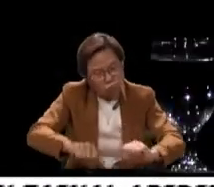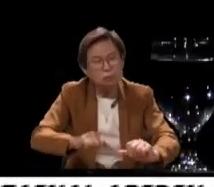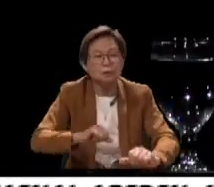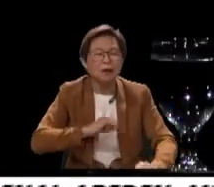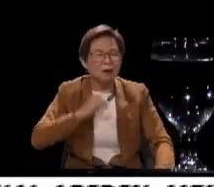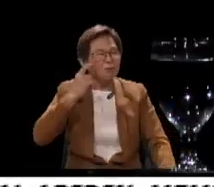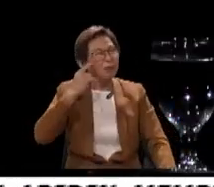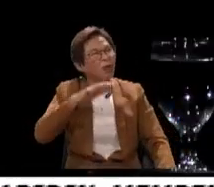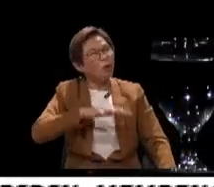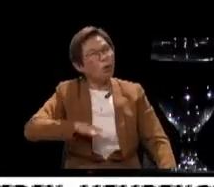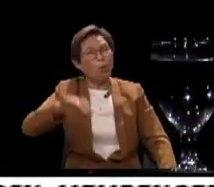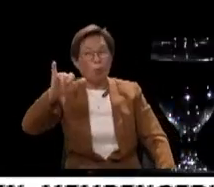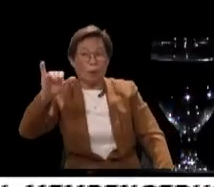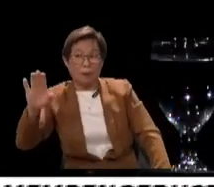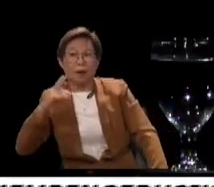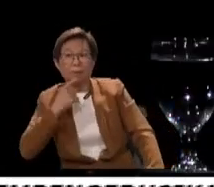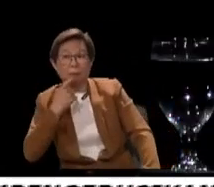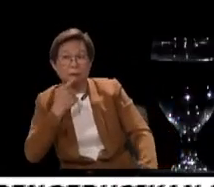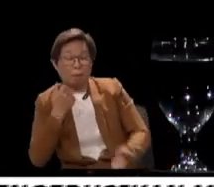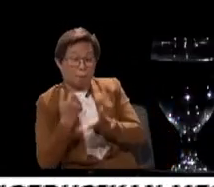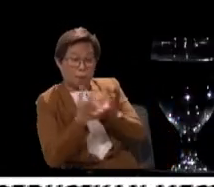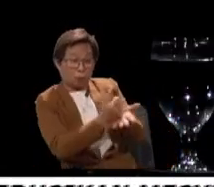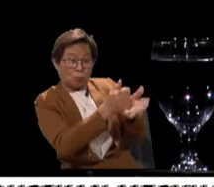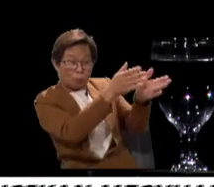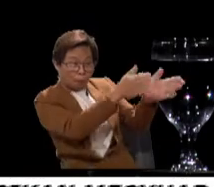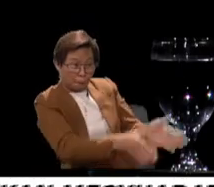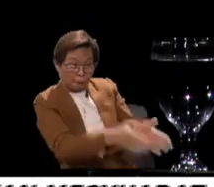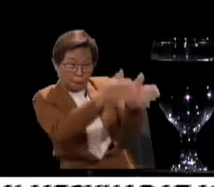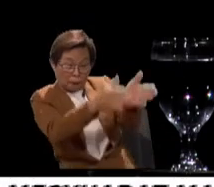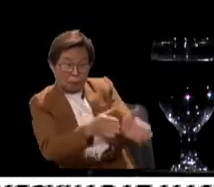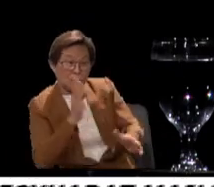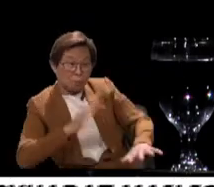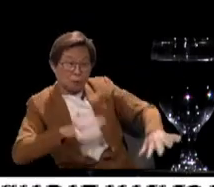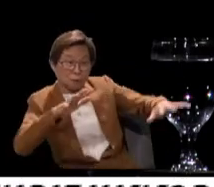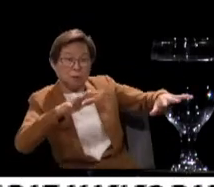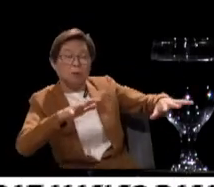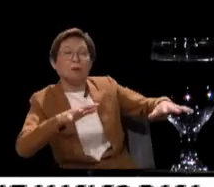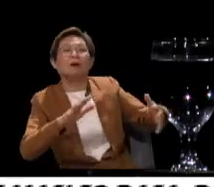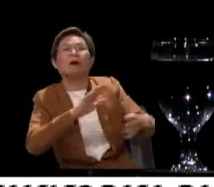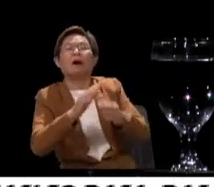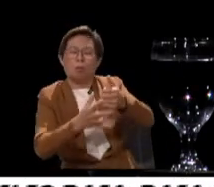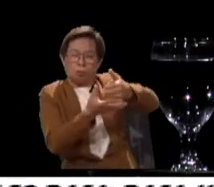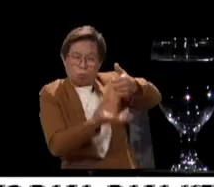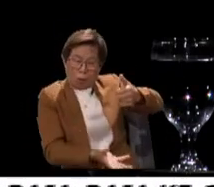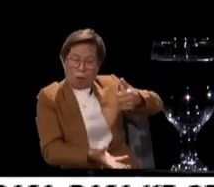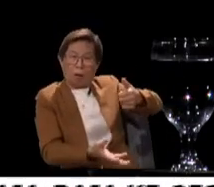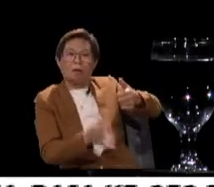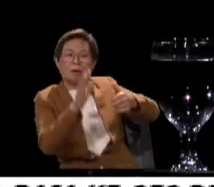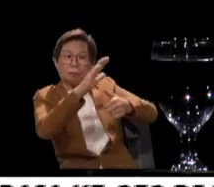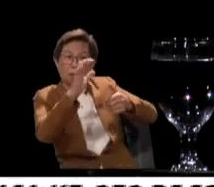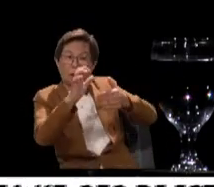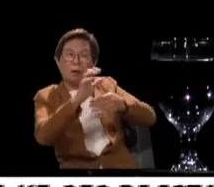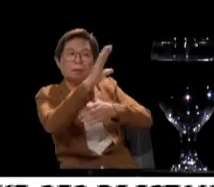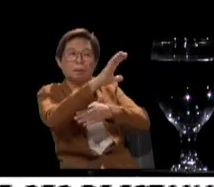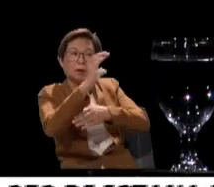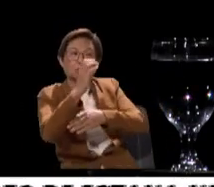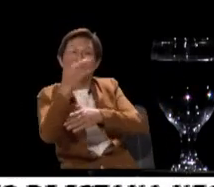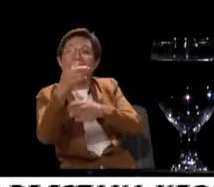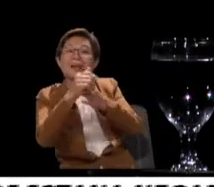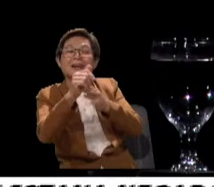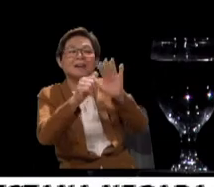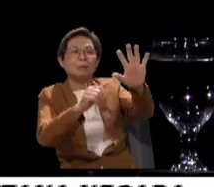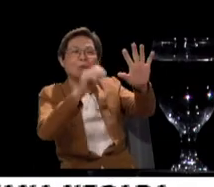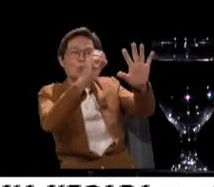kira yb juga ada menyebut bantuan kepada mangsa banjir secara keseluruhan ia termasuk dana sebanyak rm500,000